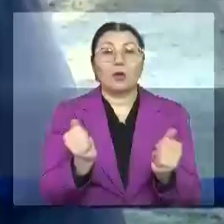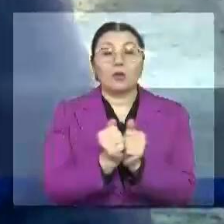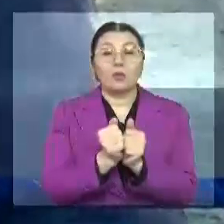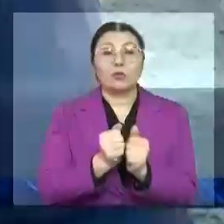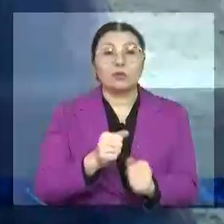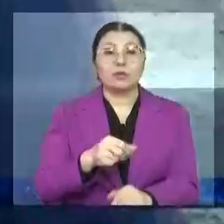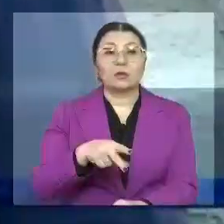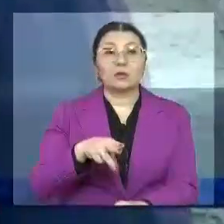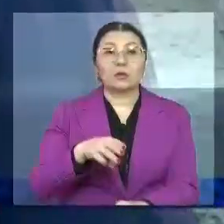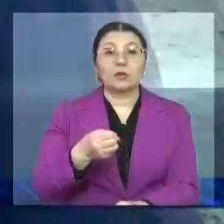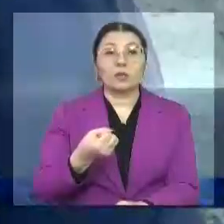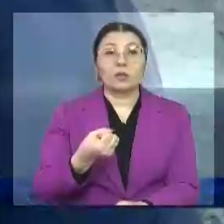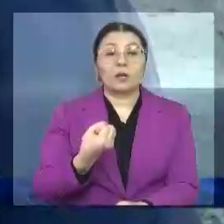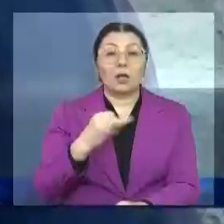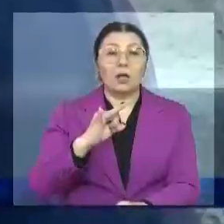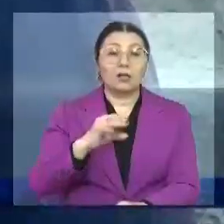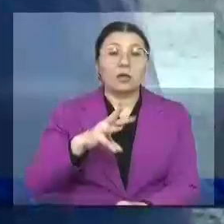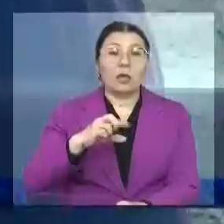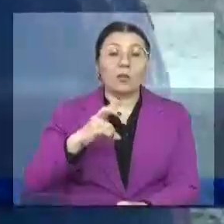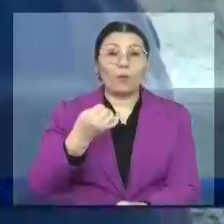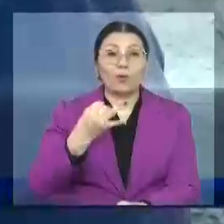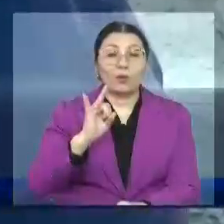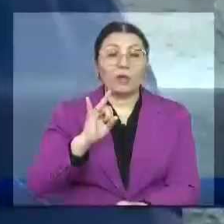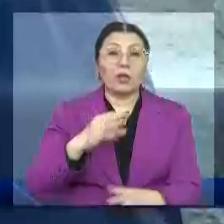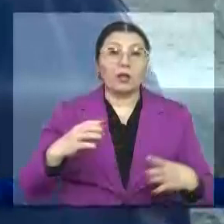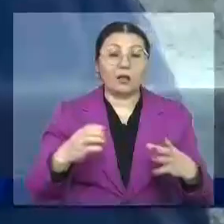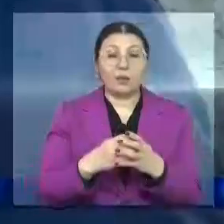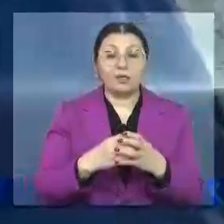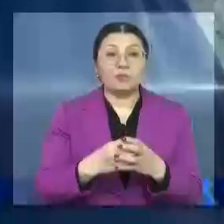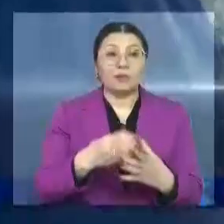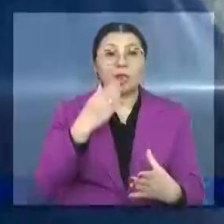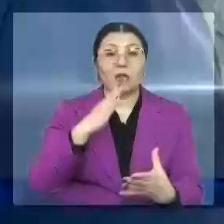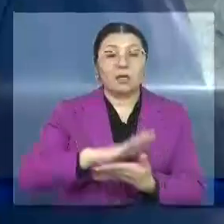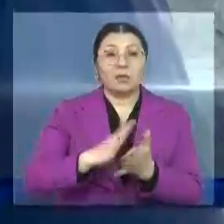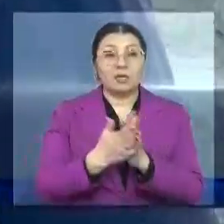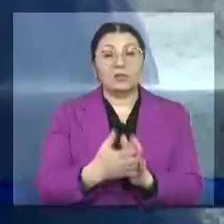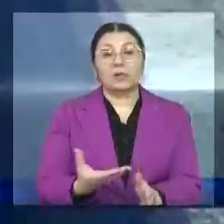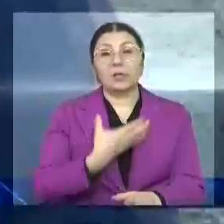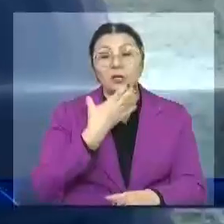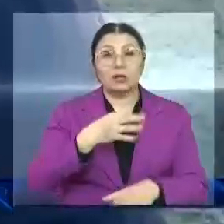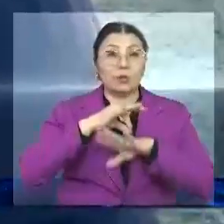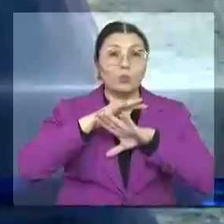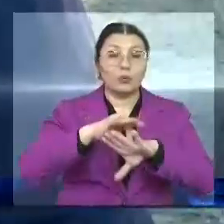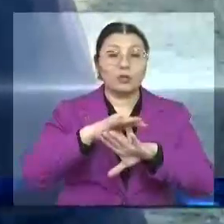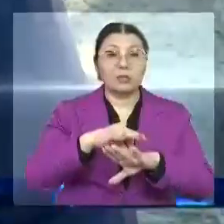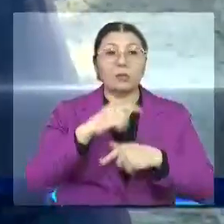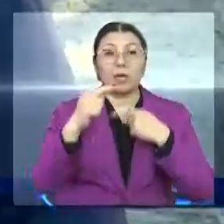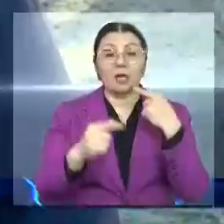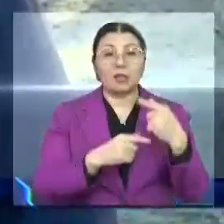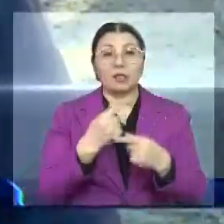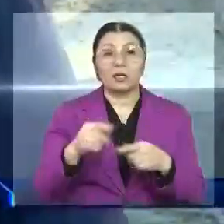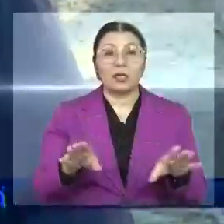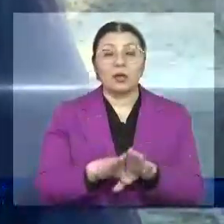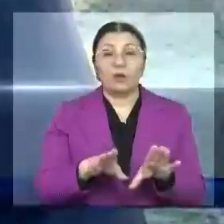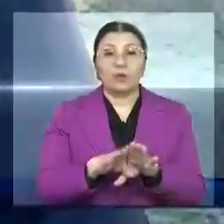ресурс мұнай компаниясының азаматтармен демеушілікпен келісіп, осының үстіне жылу жүргізіп, одан кейін әрі қарай енді осында